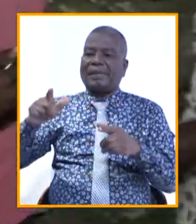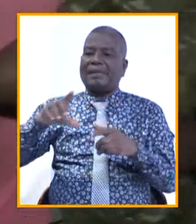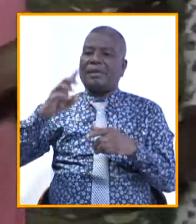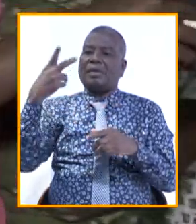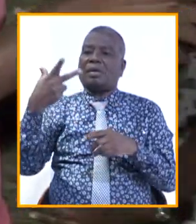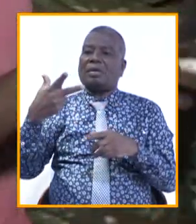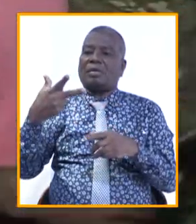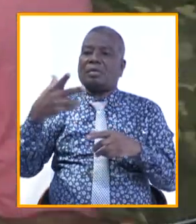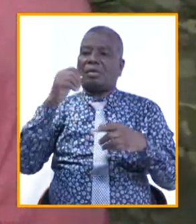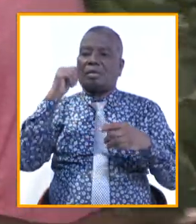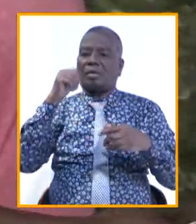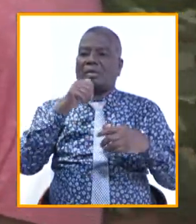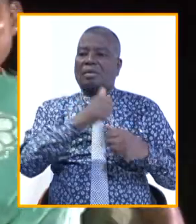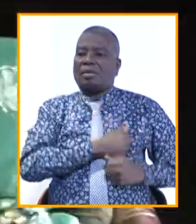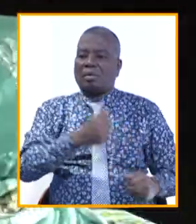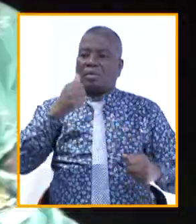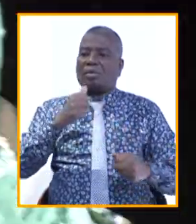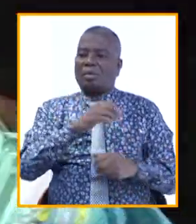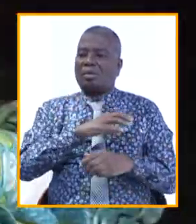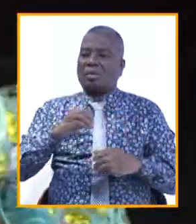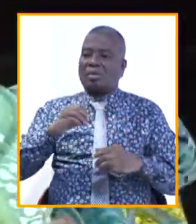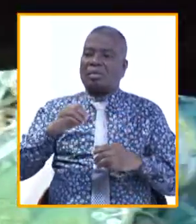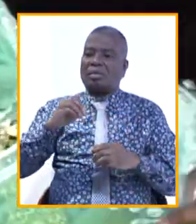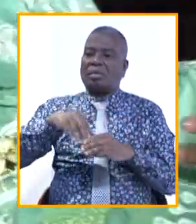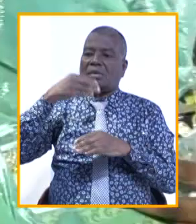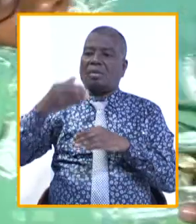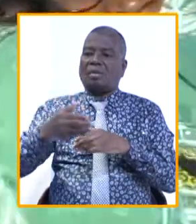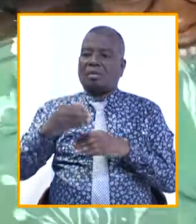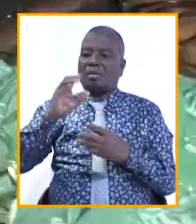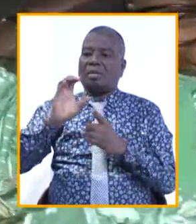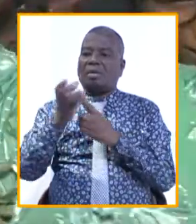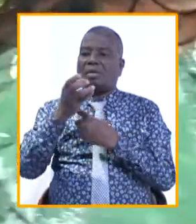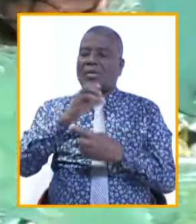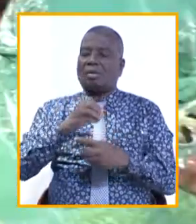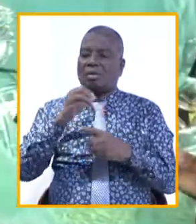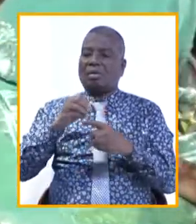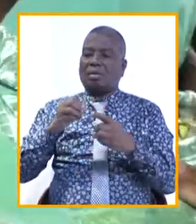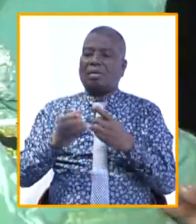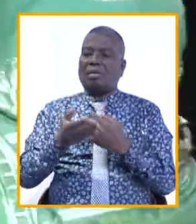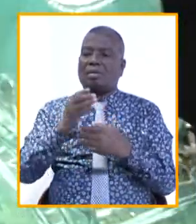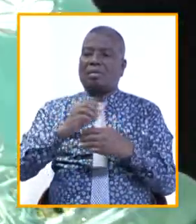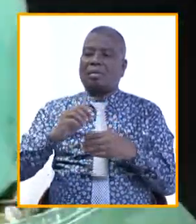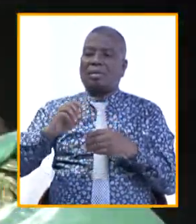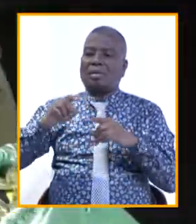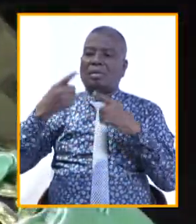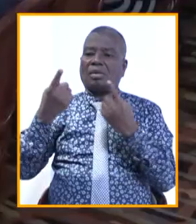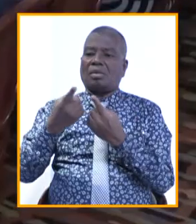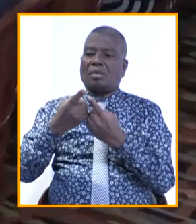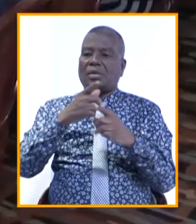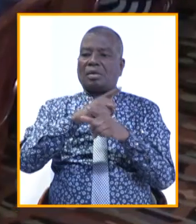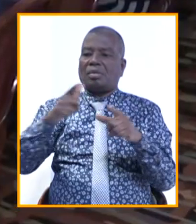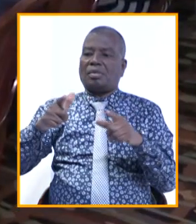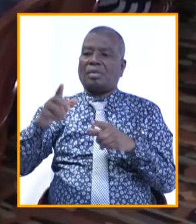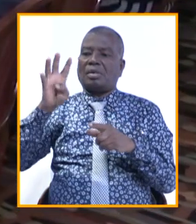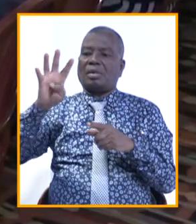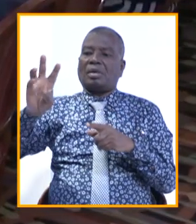jours, la tension est montée d'un cran entre Bamako et Abidjan, suite aux conditions posées par la junte de libérer les 46 autres soldats